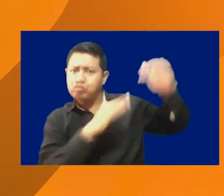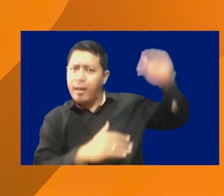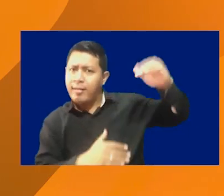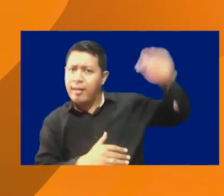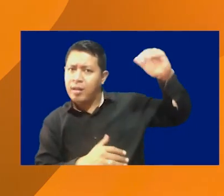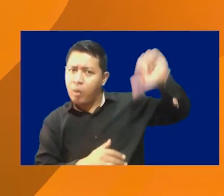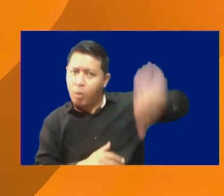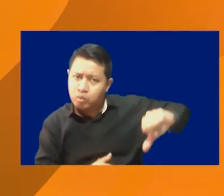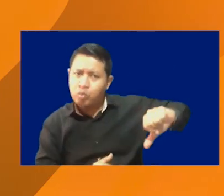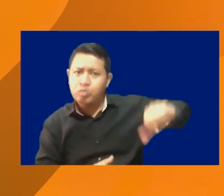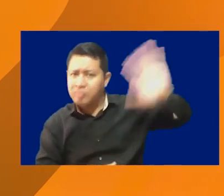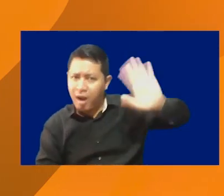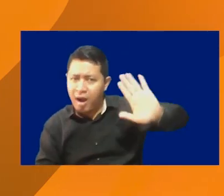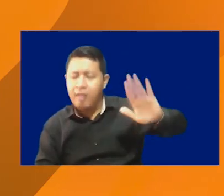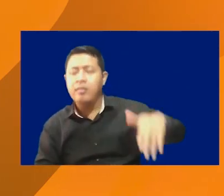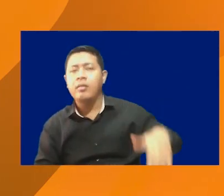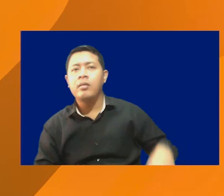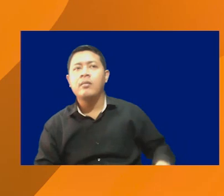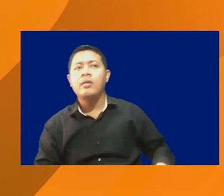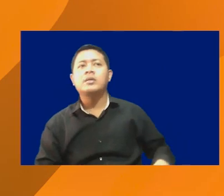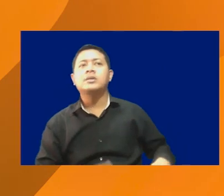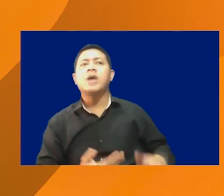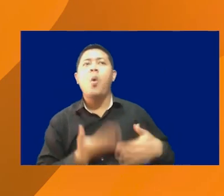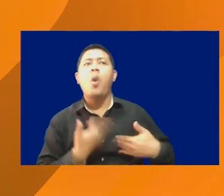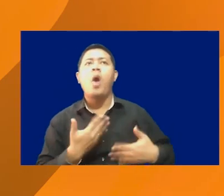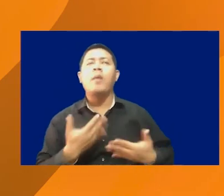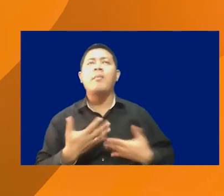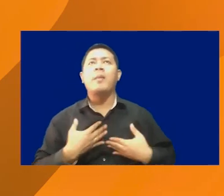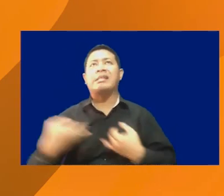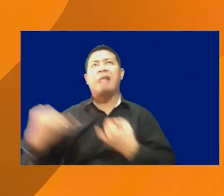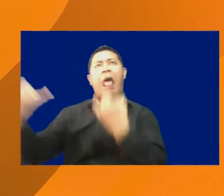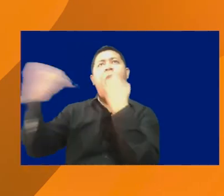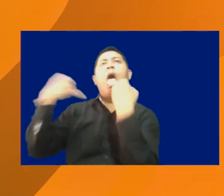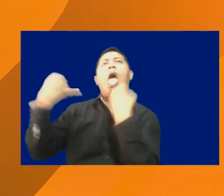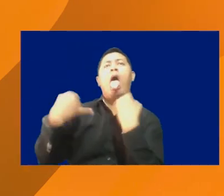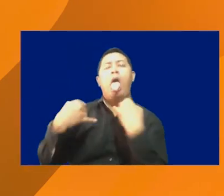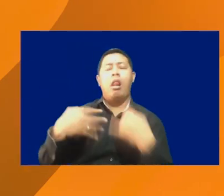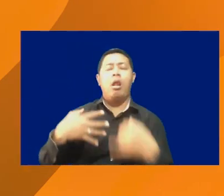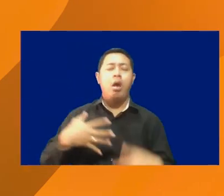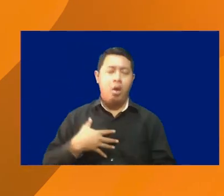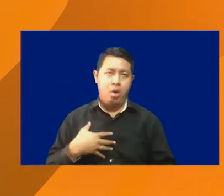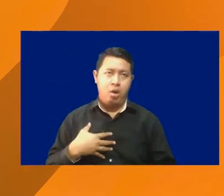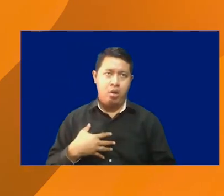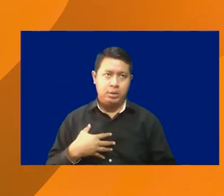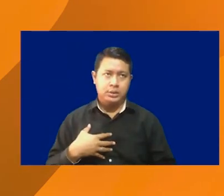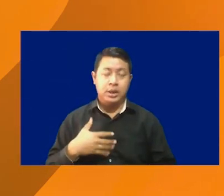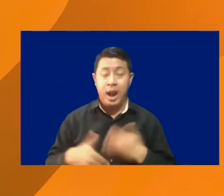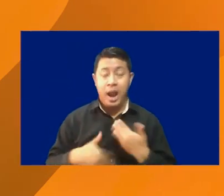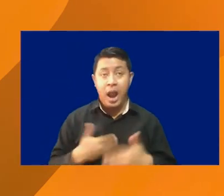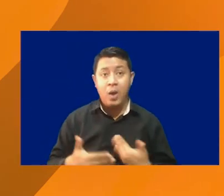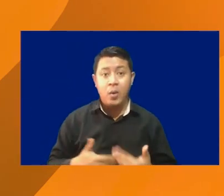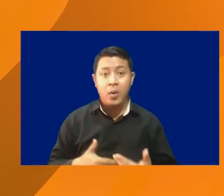orang tua saya yang perfeksionis itu, saya juga sering disalah-salahin.